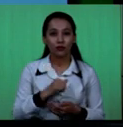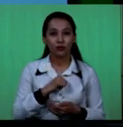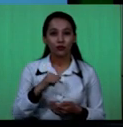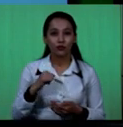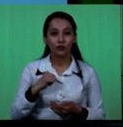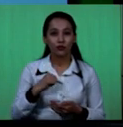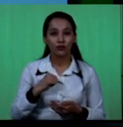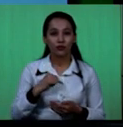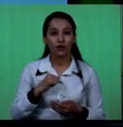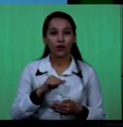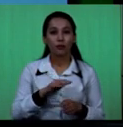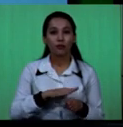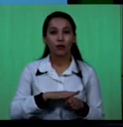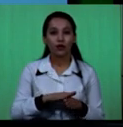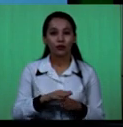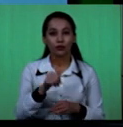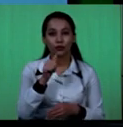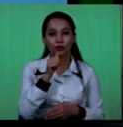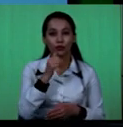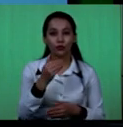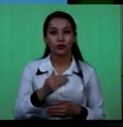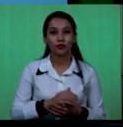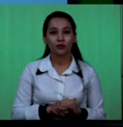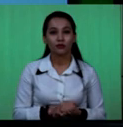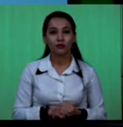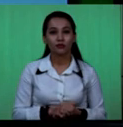O'zingiz mustaqil bajarishga urinib ko'ring.